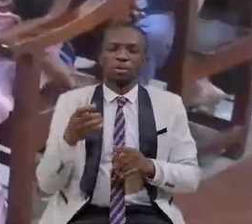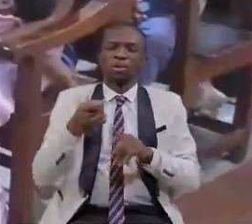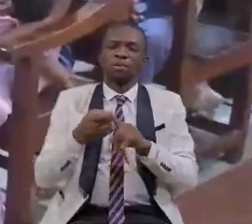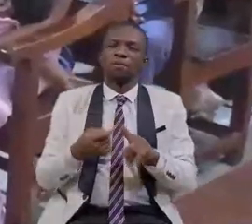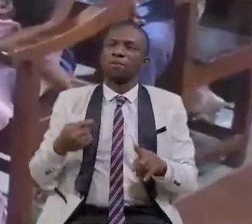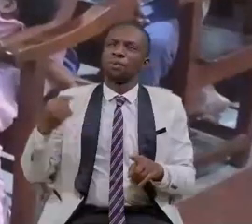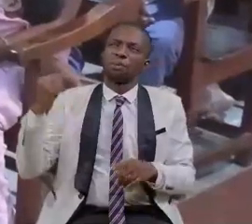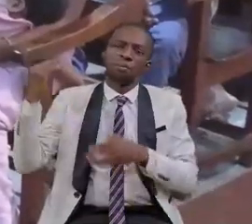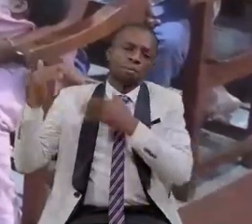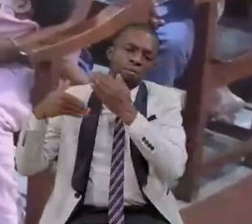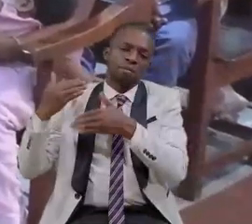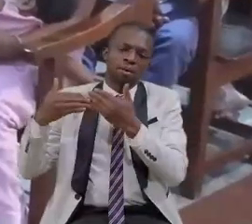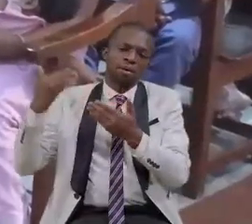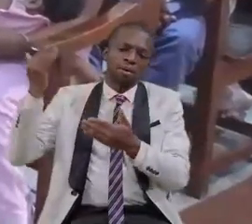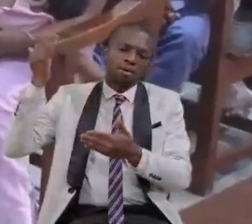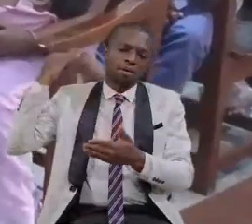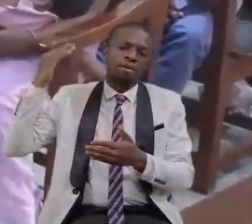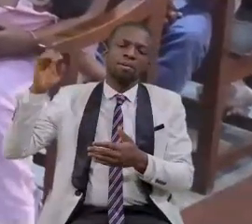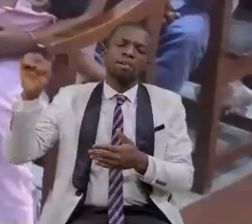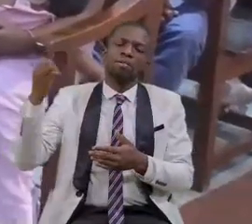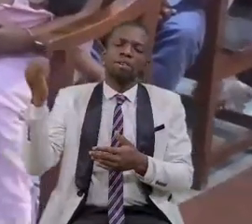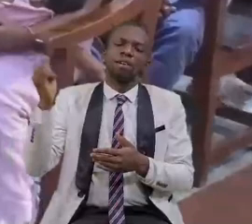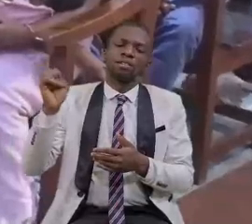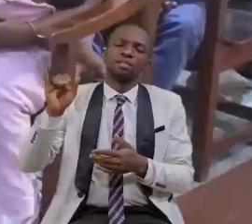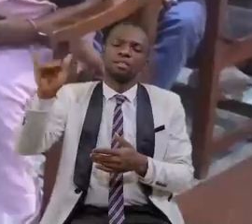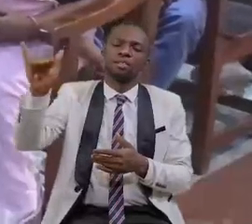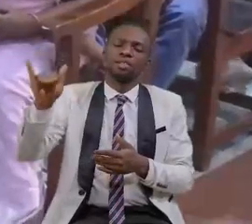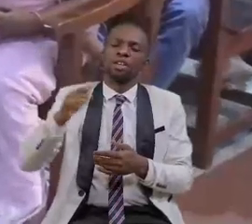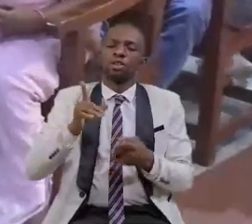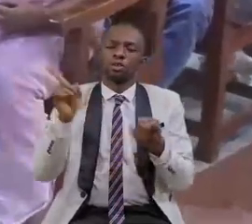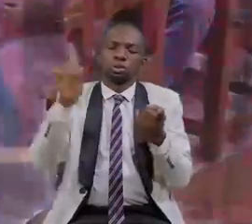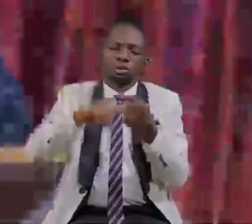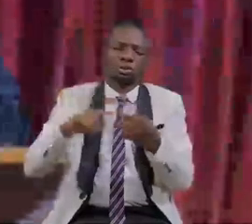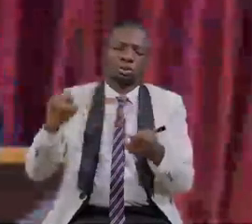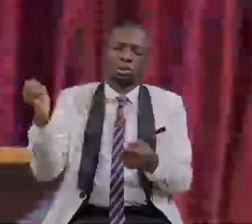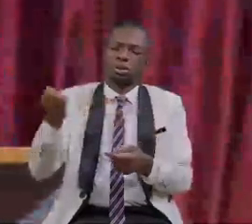Des siècles jusqu'au siècle. Comme conclut la prière,